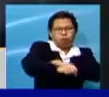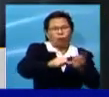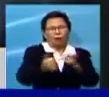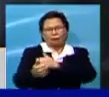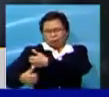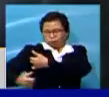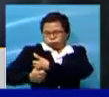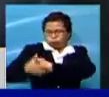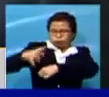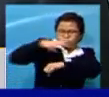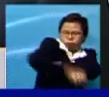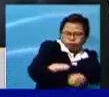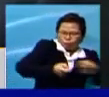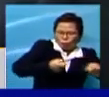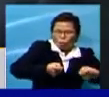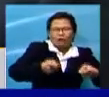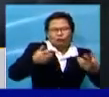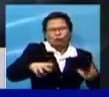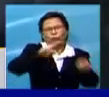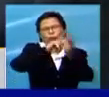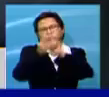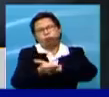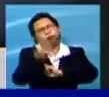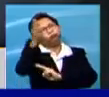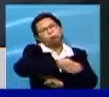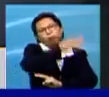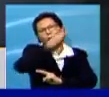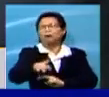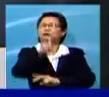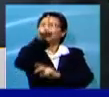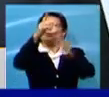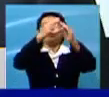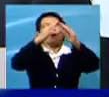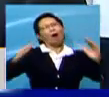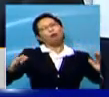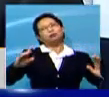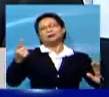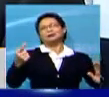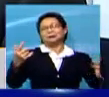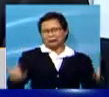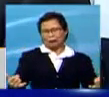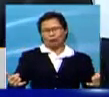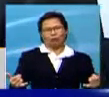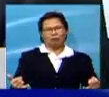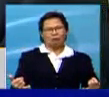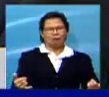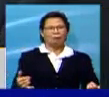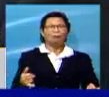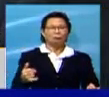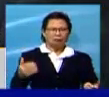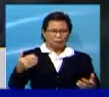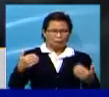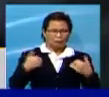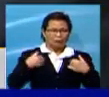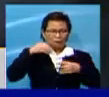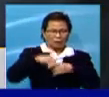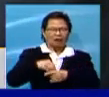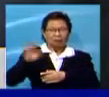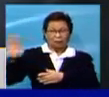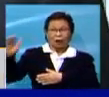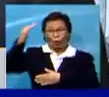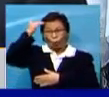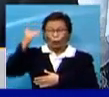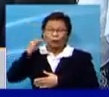army, mereka telah bubarkan dan ada satu. So mau buat masa sekarang ini memang ada dalam cadangan mereka